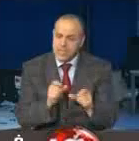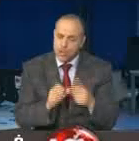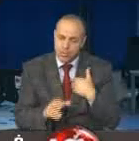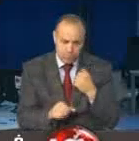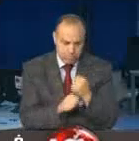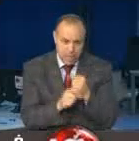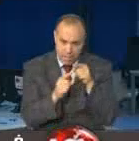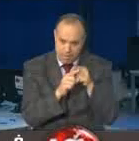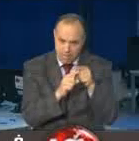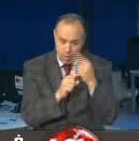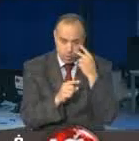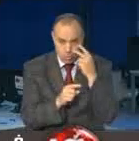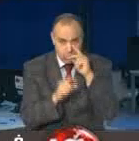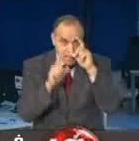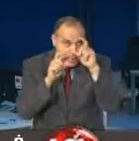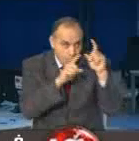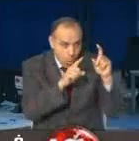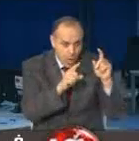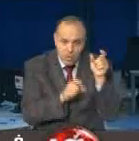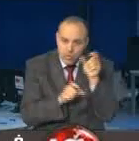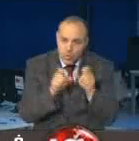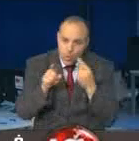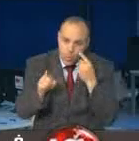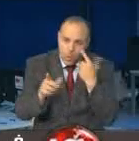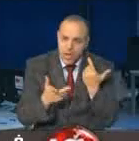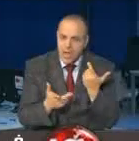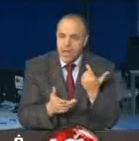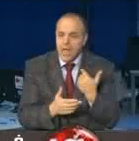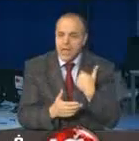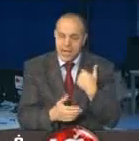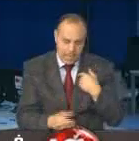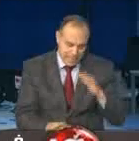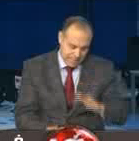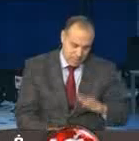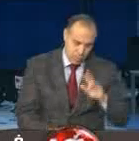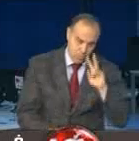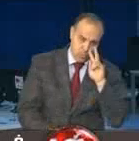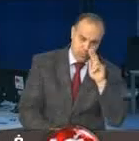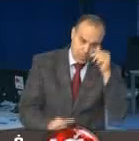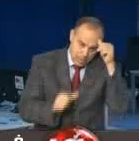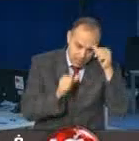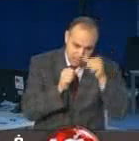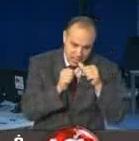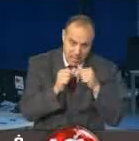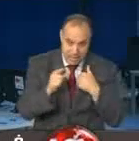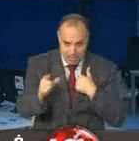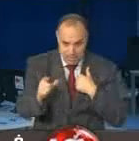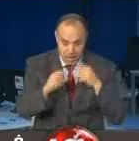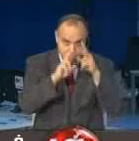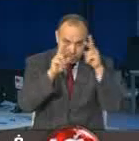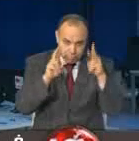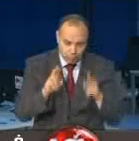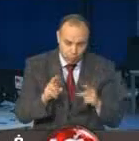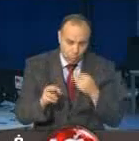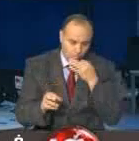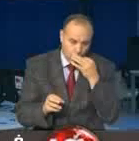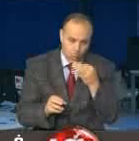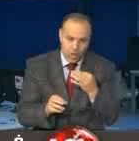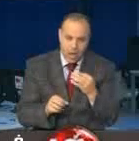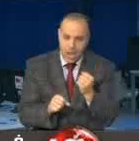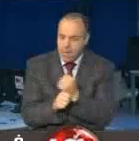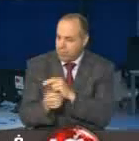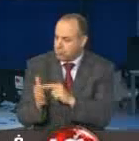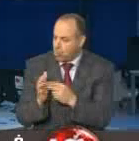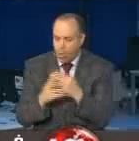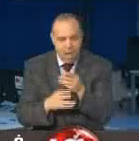يعني اللي شفتهم الشخصيات اللي شفتهم وانا صغير، يعني قعدوا لي يعني في الذاكرة في أعمال